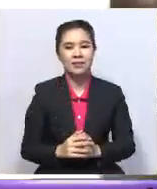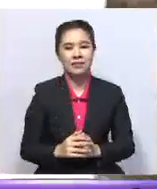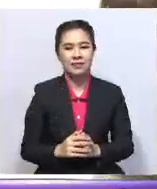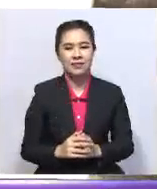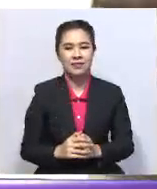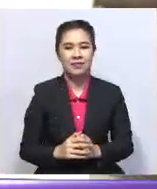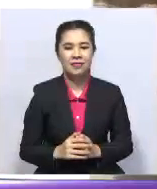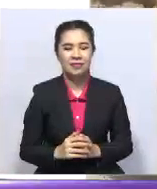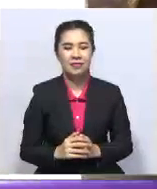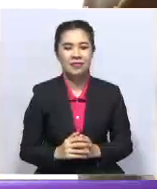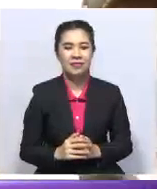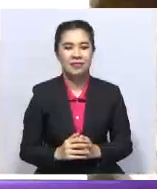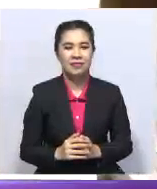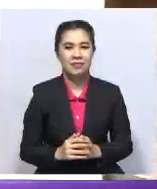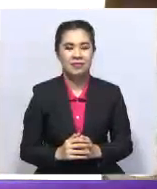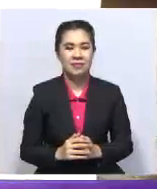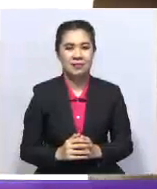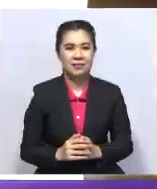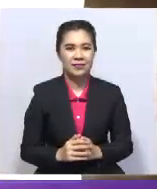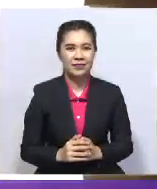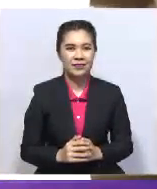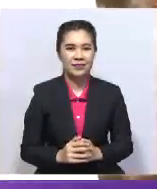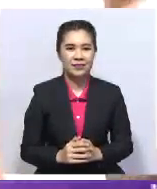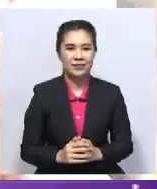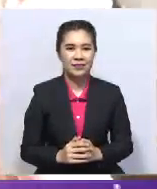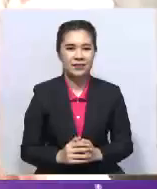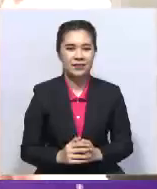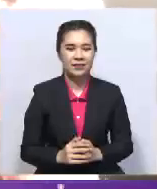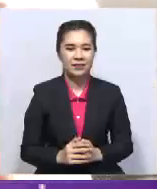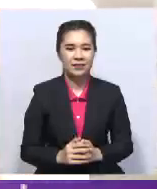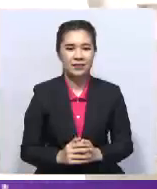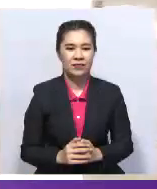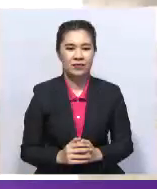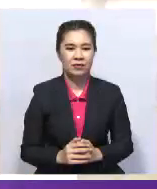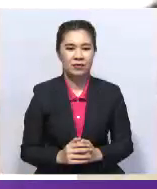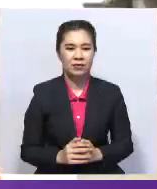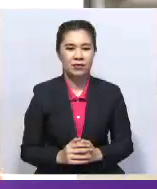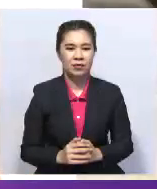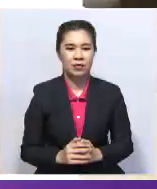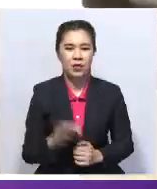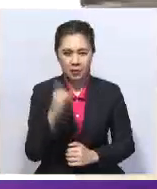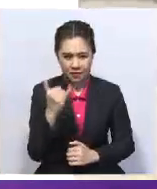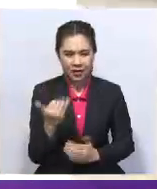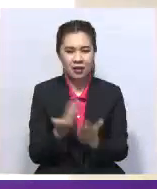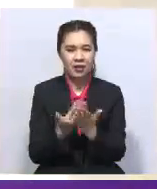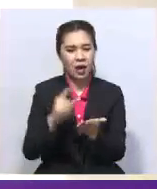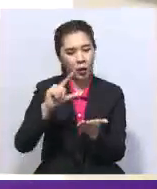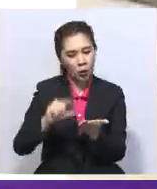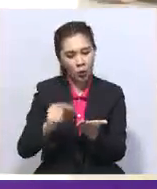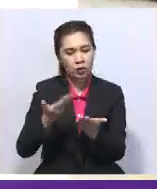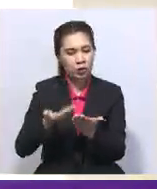ามาซื้อแต่ละอย่างราคาหรือปรับตัวเพิ่มขึ้นประมาณเท่าเดิม บางอย่างก็ลดลงนะคะบางอย่างก็เพิ่ม